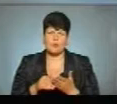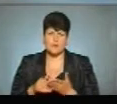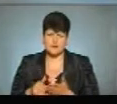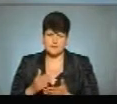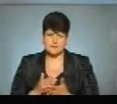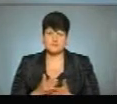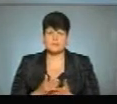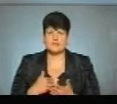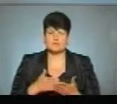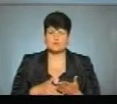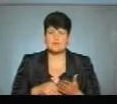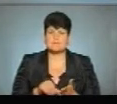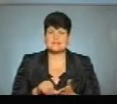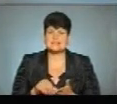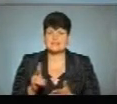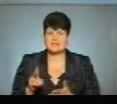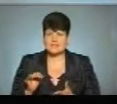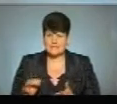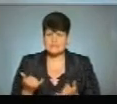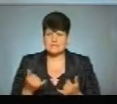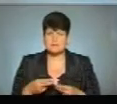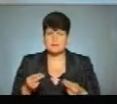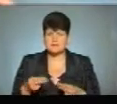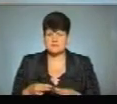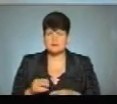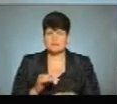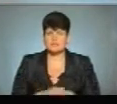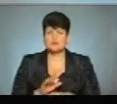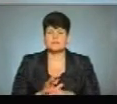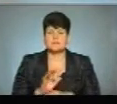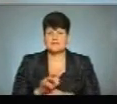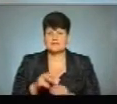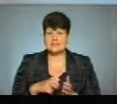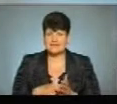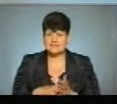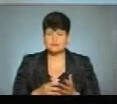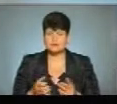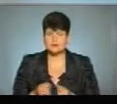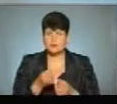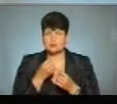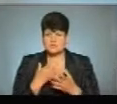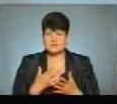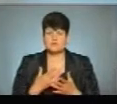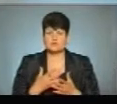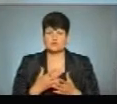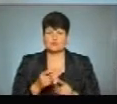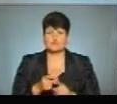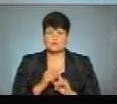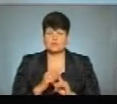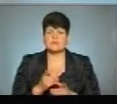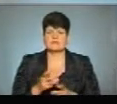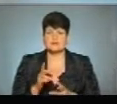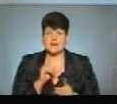нам допомагають і представники. Наприклад, зараз ми підписали, фактично направили їм лист. Ми вже отримали позитивну відповідь від Ради Європи про те, що вони